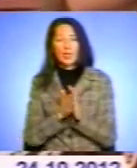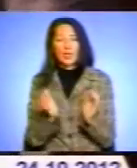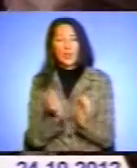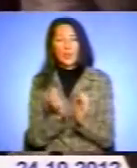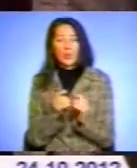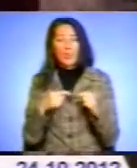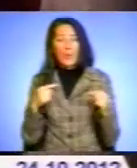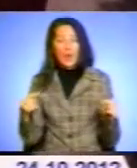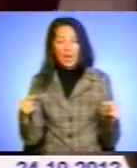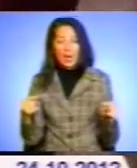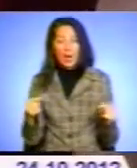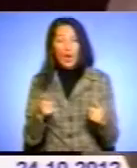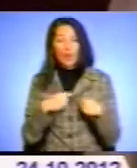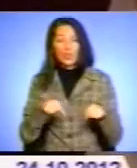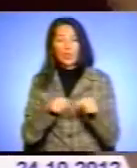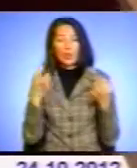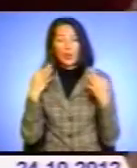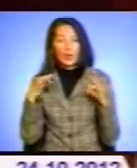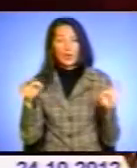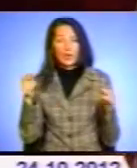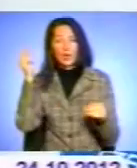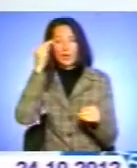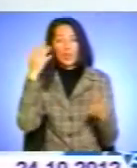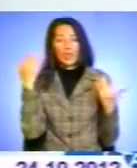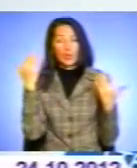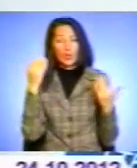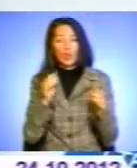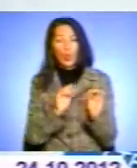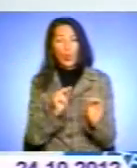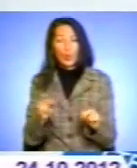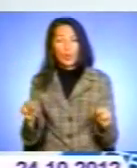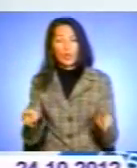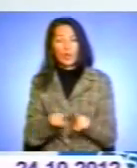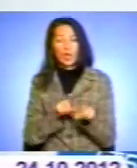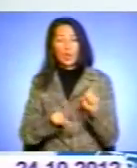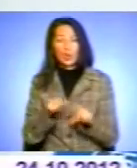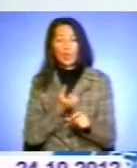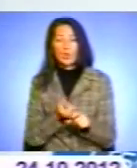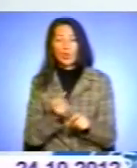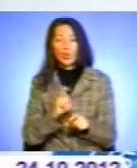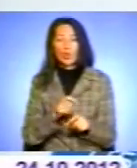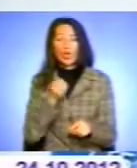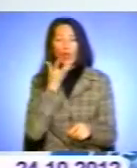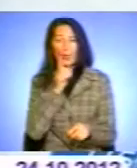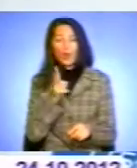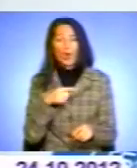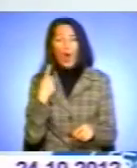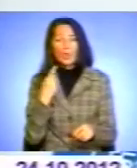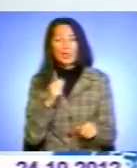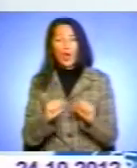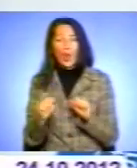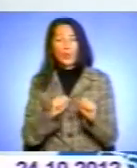організацію дозвілля, навчання та відпочинку учнів і студентів. Це дуже добре, що обласне управління